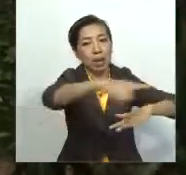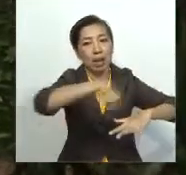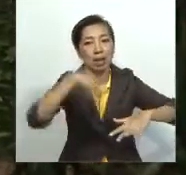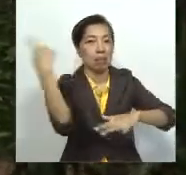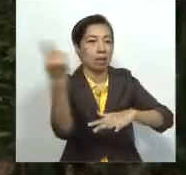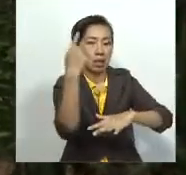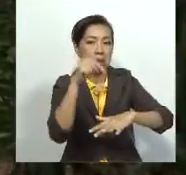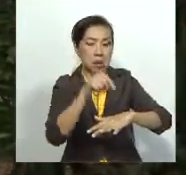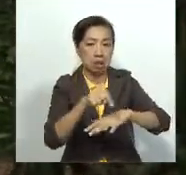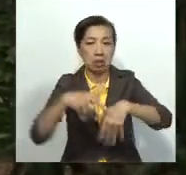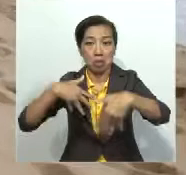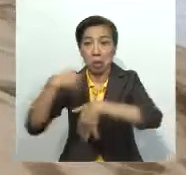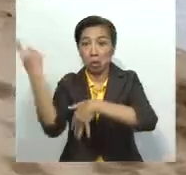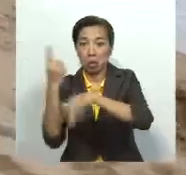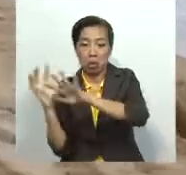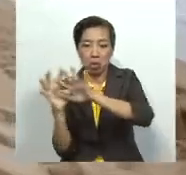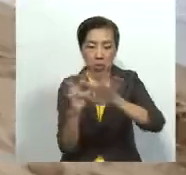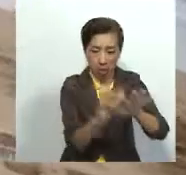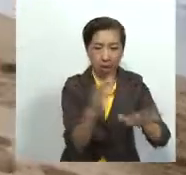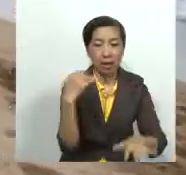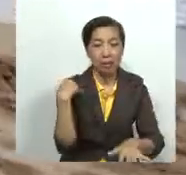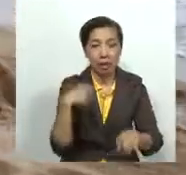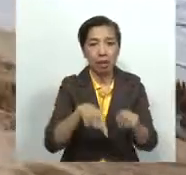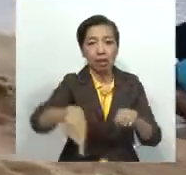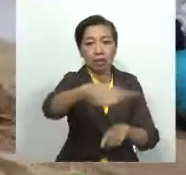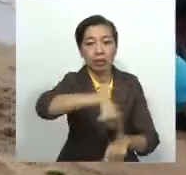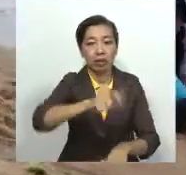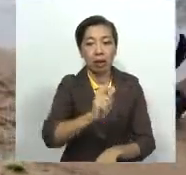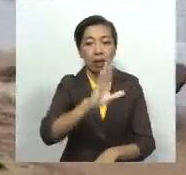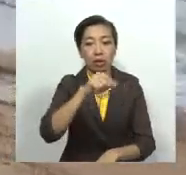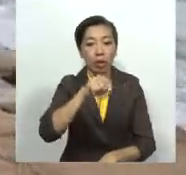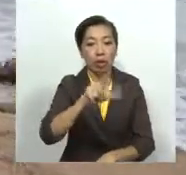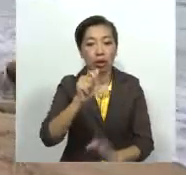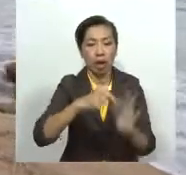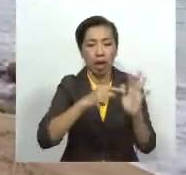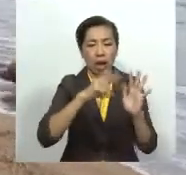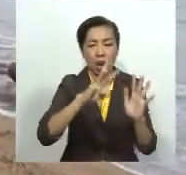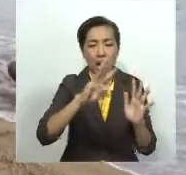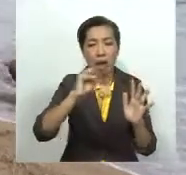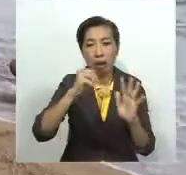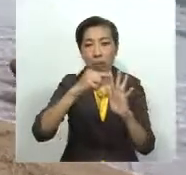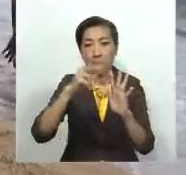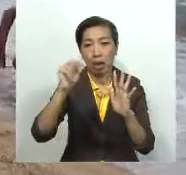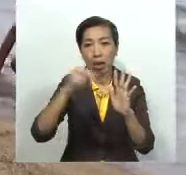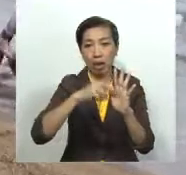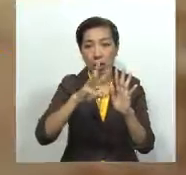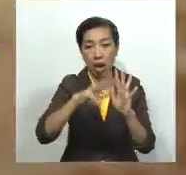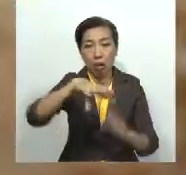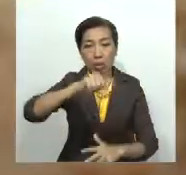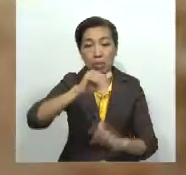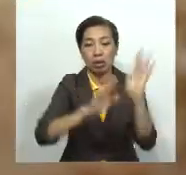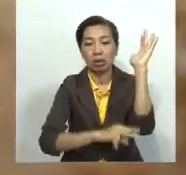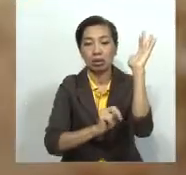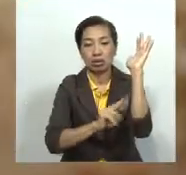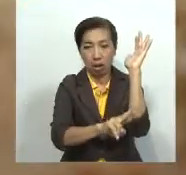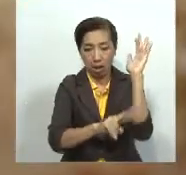องเที่ยวที่ยังคงได้รับความนิยมโดยเฉพาะที่อุทยานแห่งชาติอ่าวมะนาวตำบลกะลุวอเหนืออำเภอเมืองจังหวัดนราธิวา